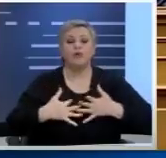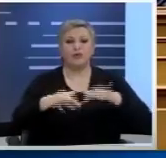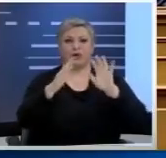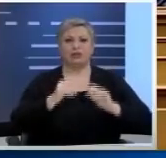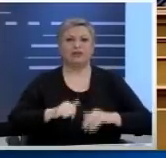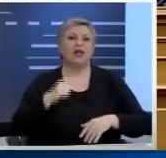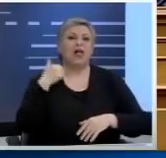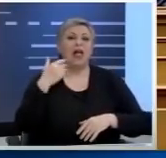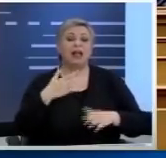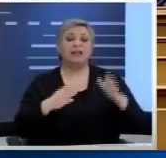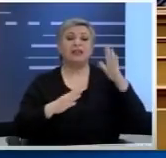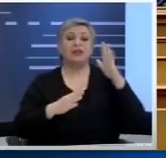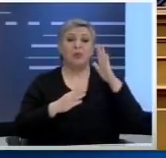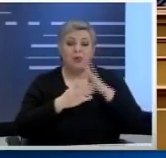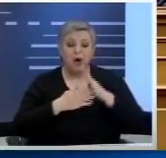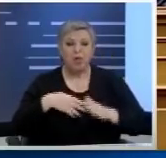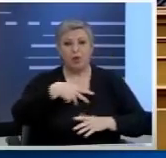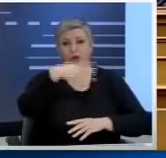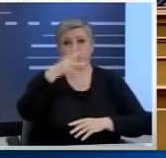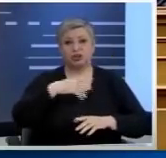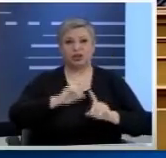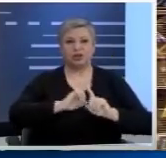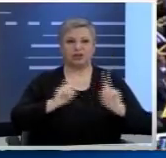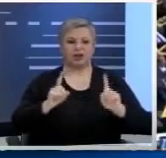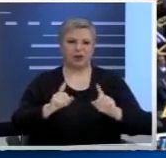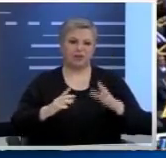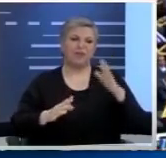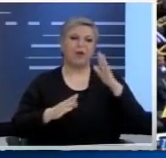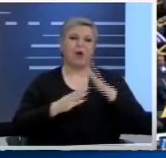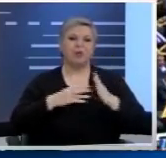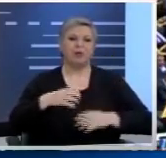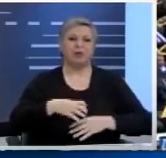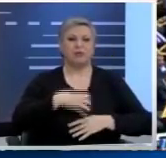Αρκετά πια. Θα δέχεστε υποδείξεις. Καταλάβατε.